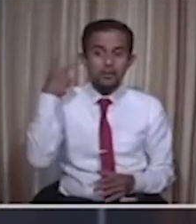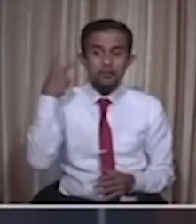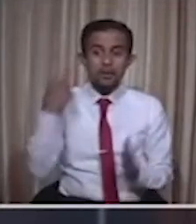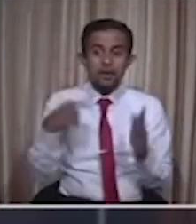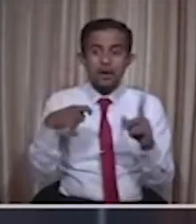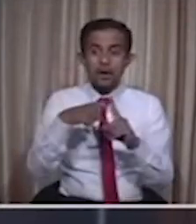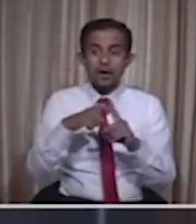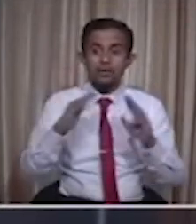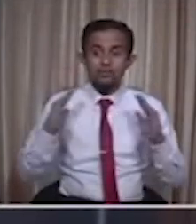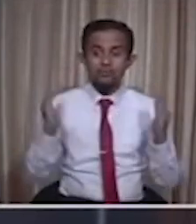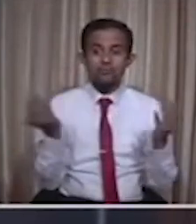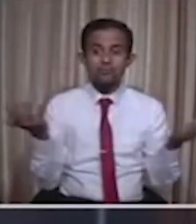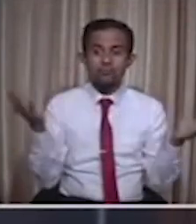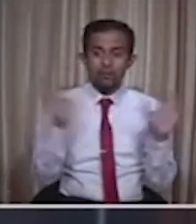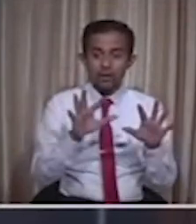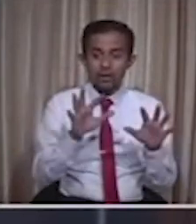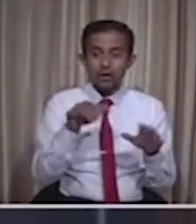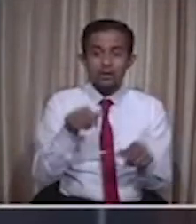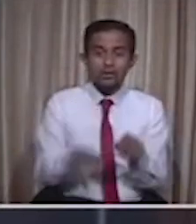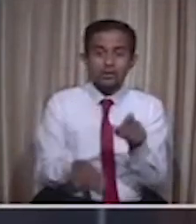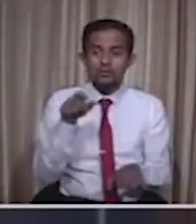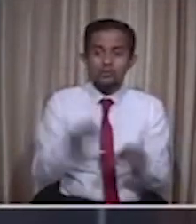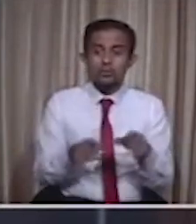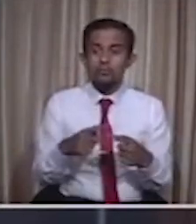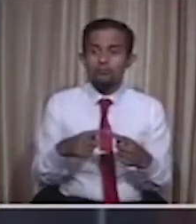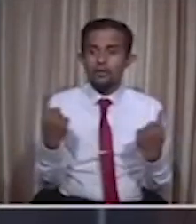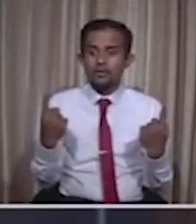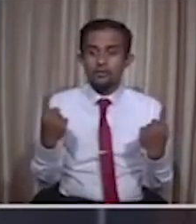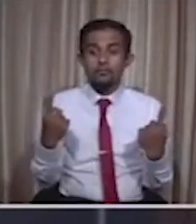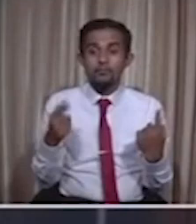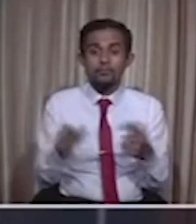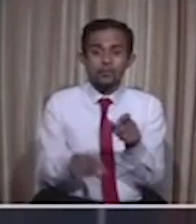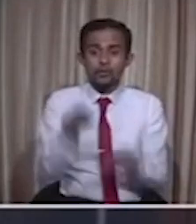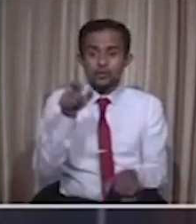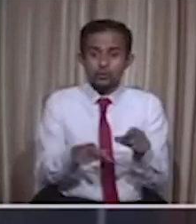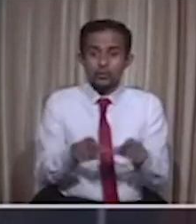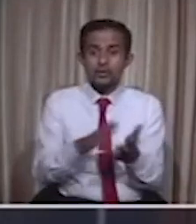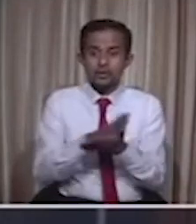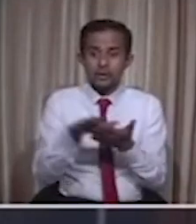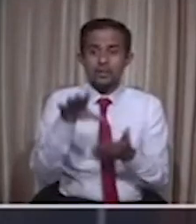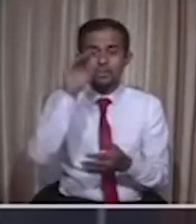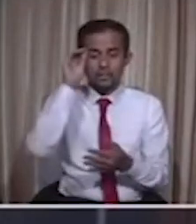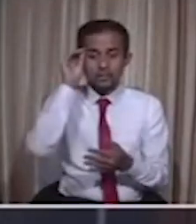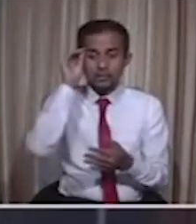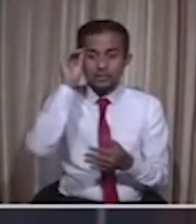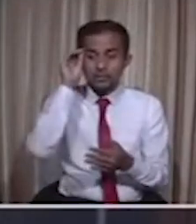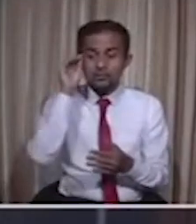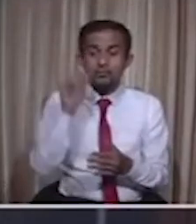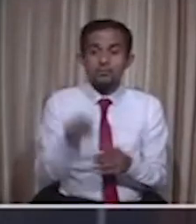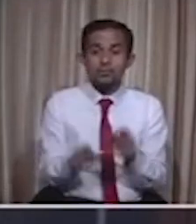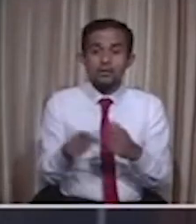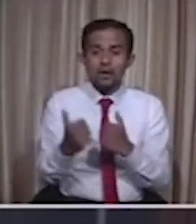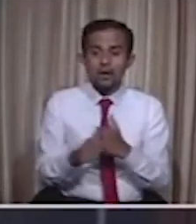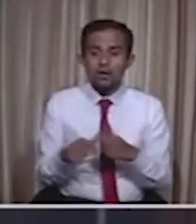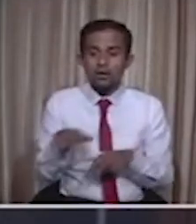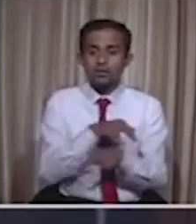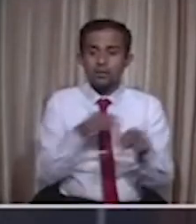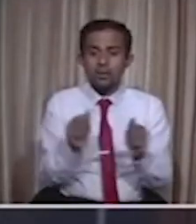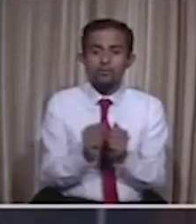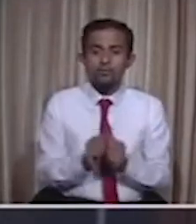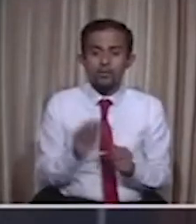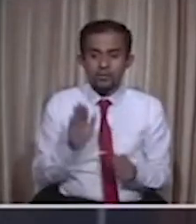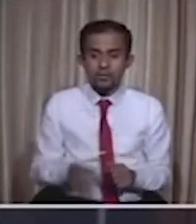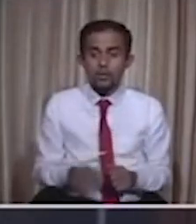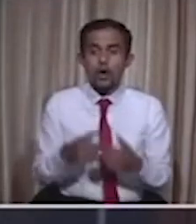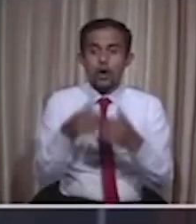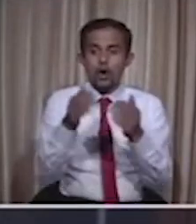කාල්ටන් නිවස වට කරා ඒකයි අද ජනතාවගේ තත්ත්වේ ඒ ජනතාවගේ තත්ත්වේ තේරුම් අරගෙන මේ රටේ මිනිස්සු හැදිරෙන්න ඕන අපි කටයුතු කරන්න ඕන